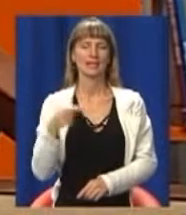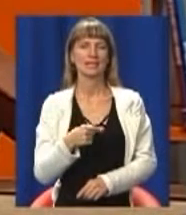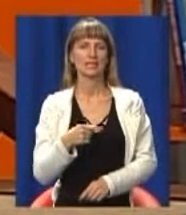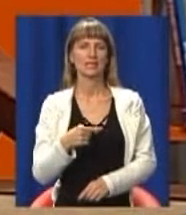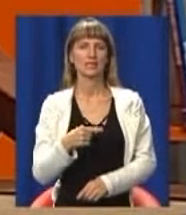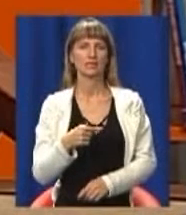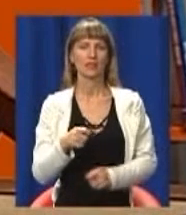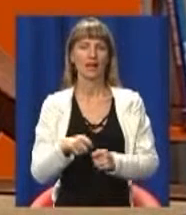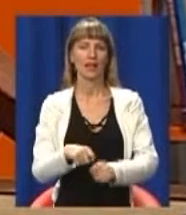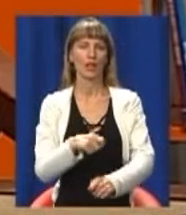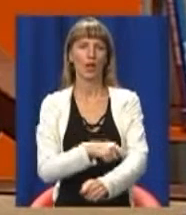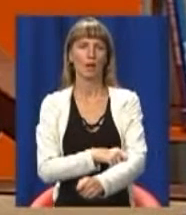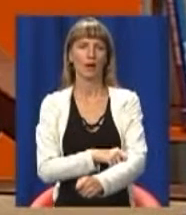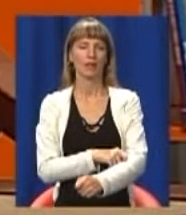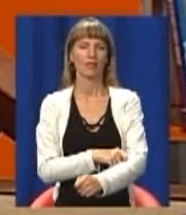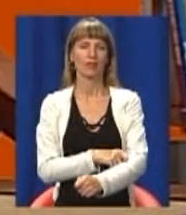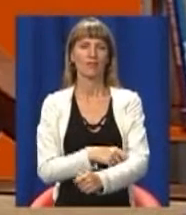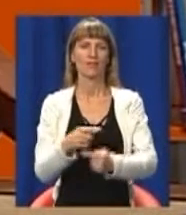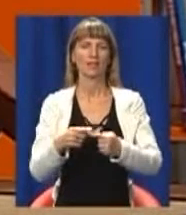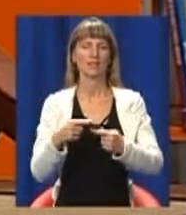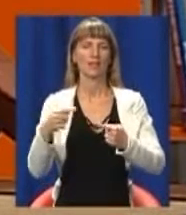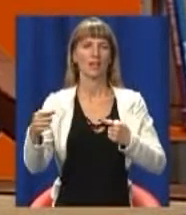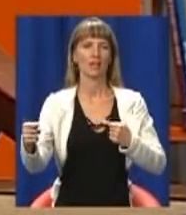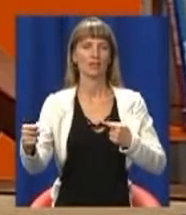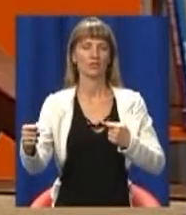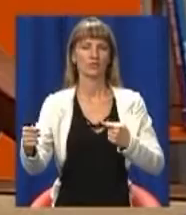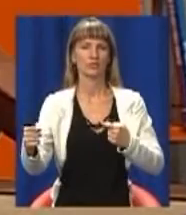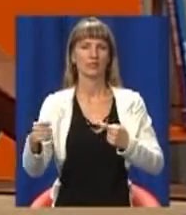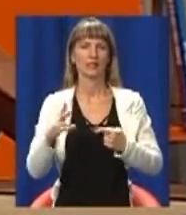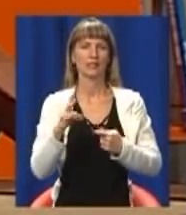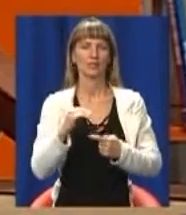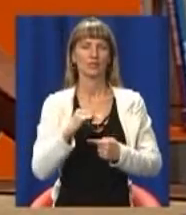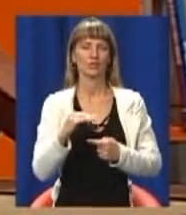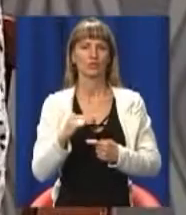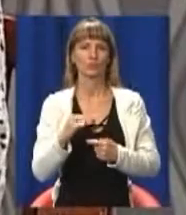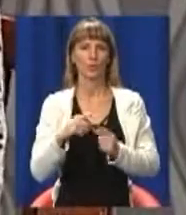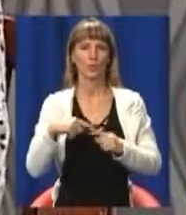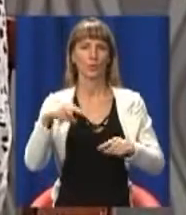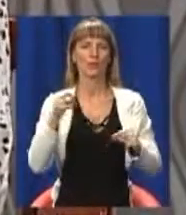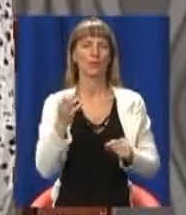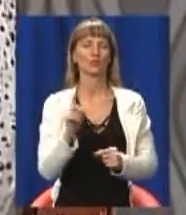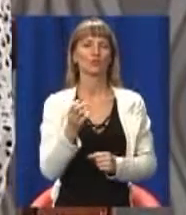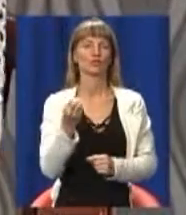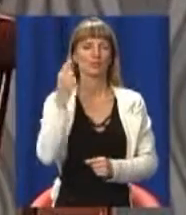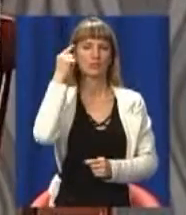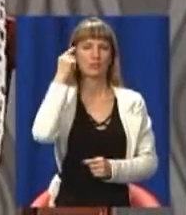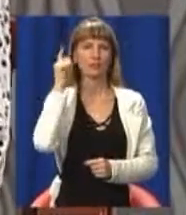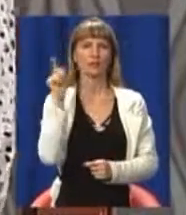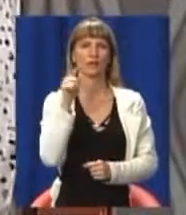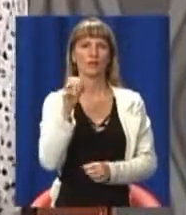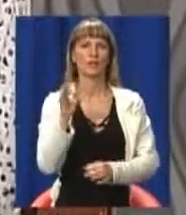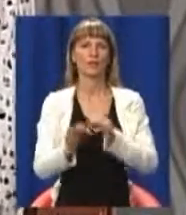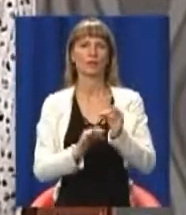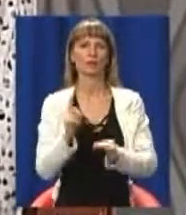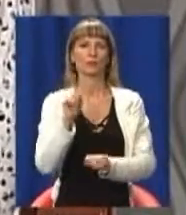тисячі-тисячі кілометрів далі, за ніж. Так, а що ти ще знаєш? Ну, взагалі, що там в космосі